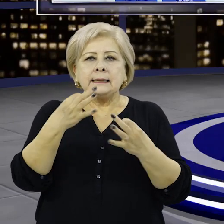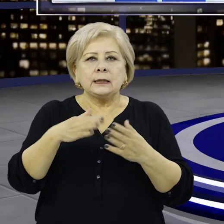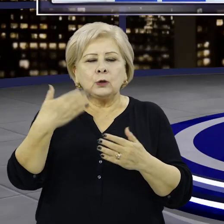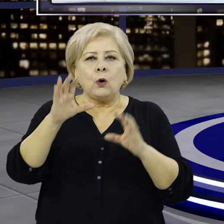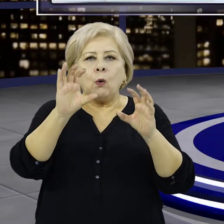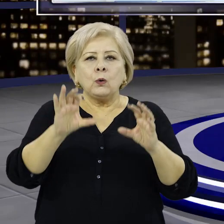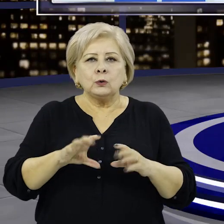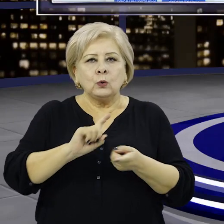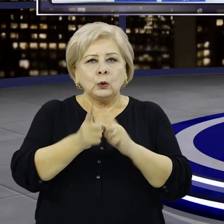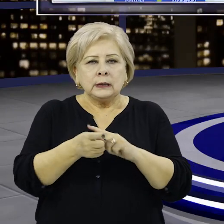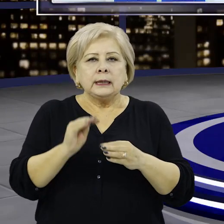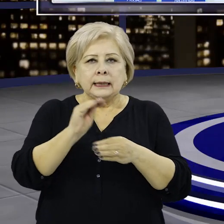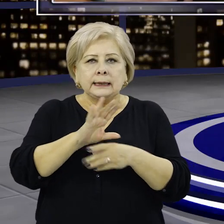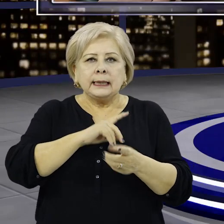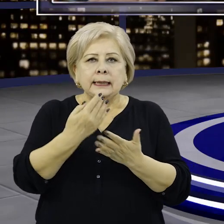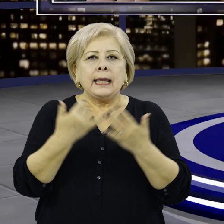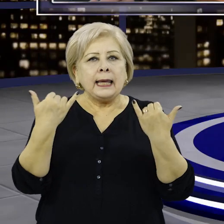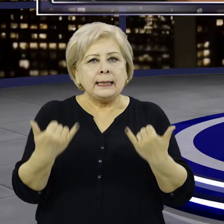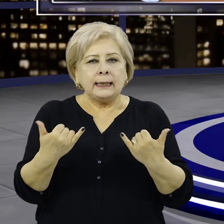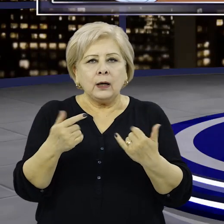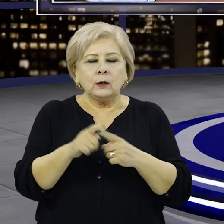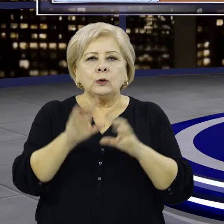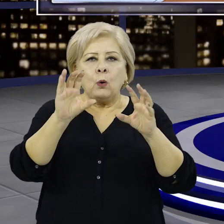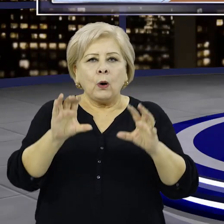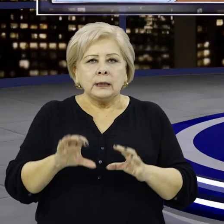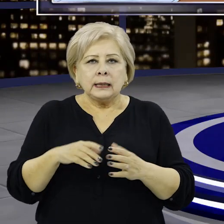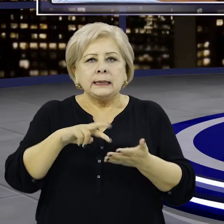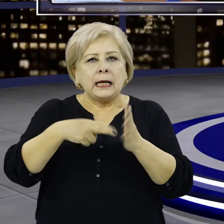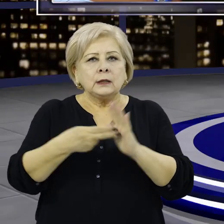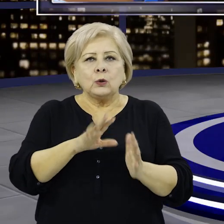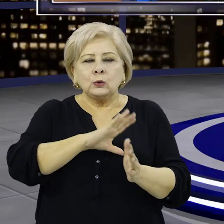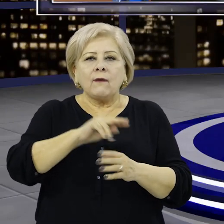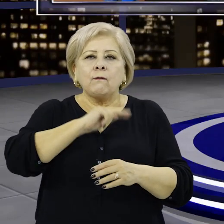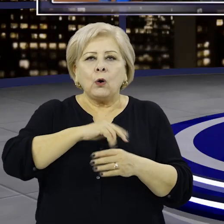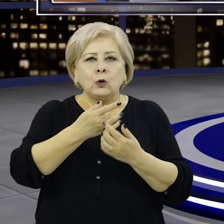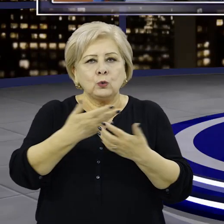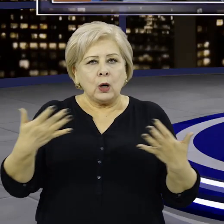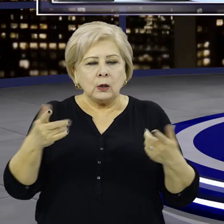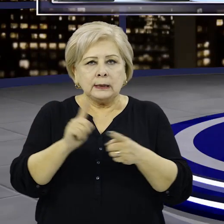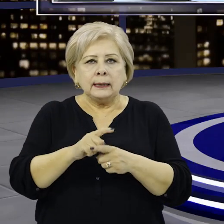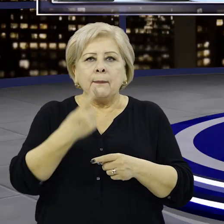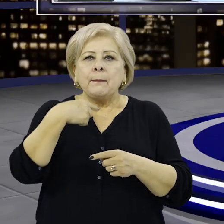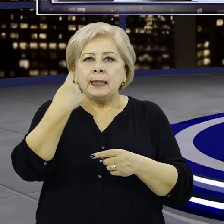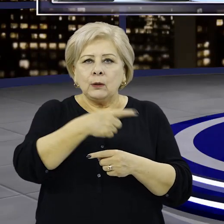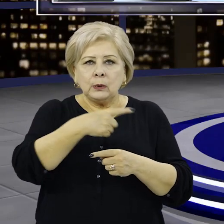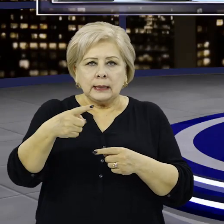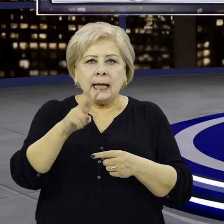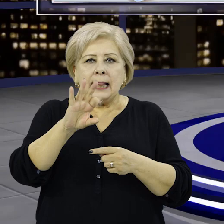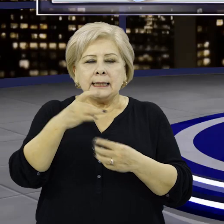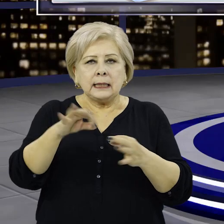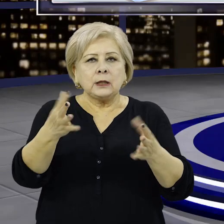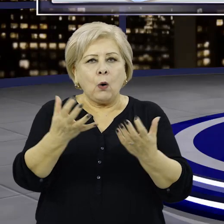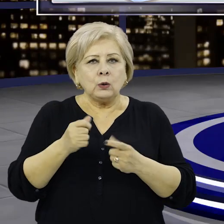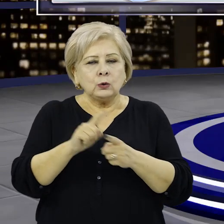oid qonunchilikka o'zgartirish kiritildi. Endilikda qonunchilikda nazarda tutilgan faoliyat turlari uchun 1 yil muddatga